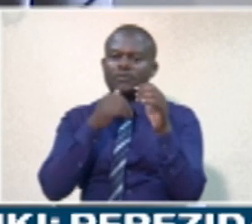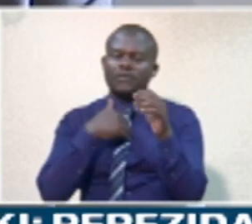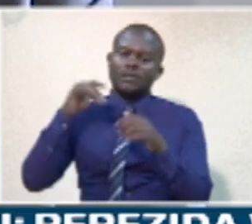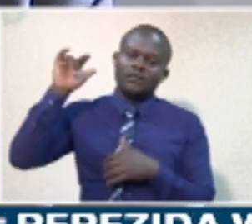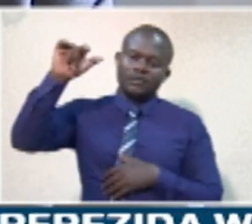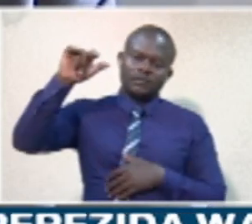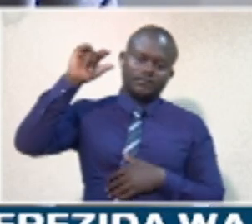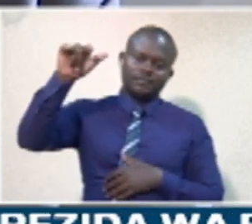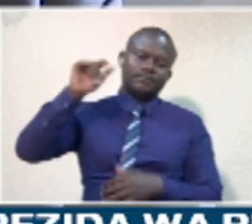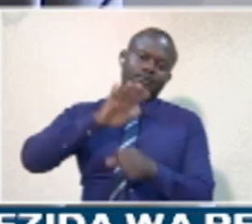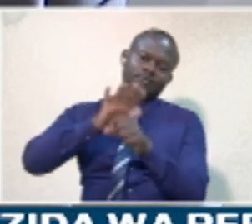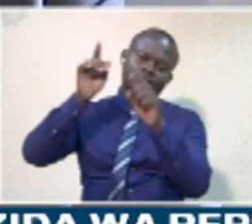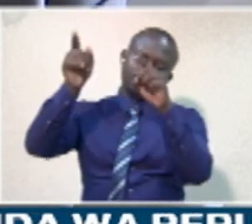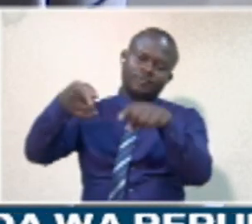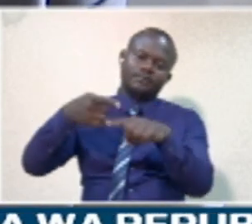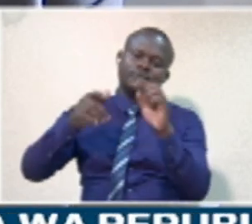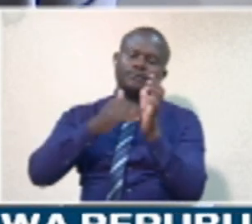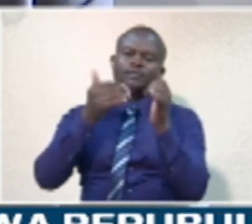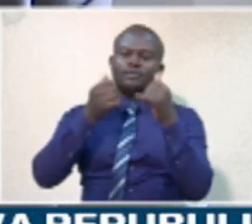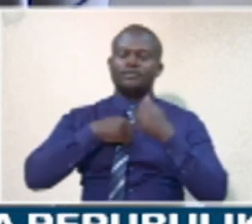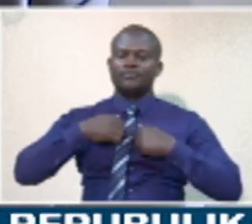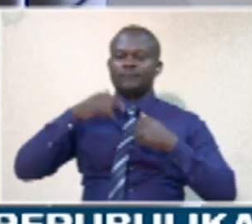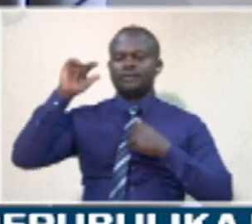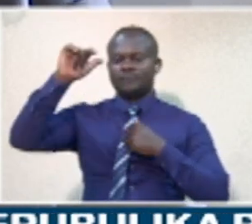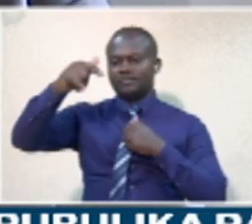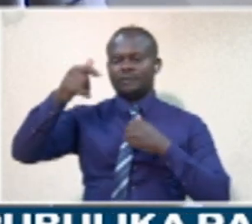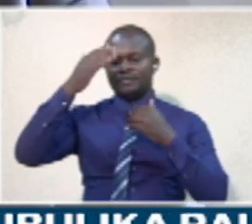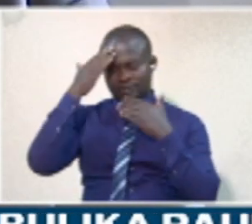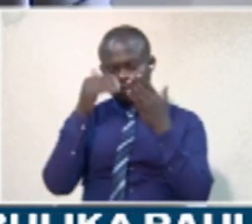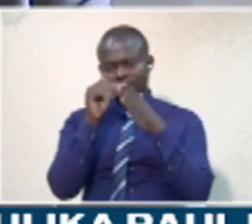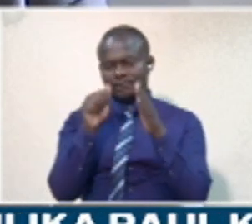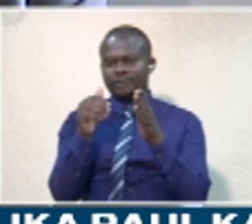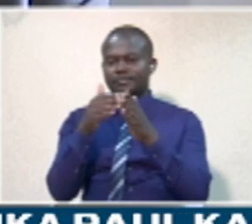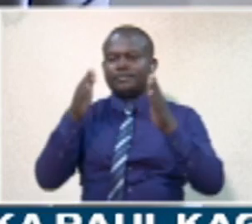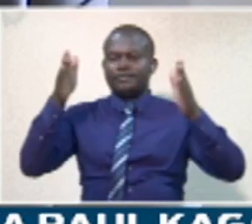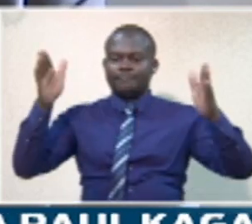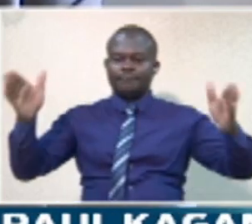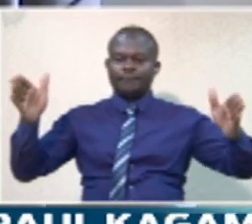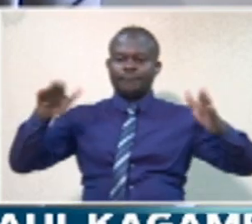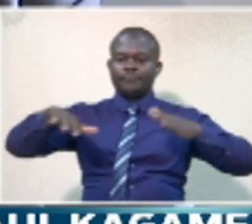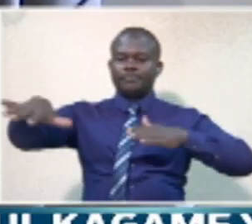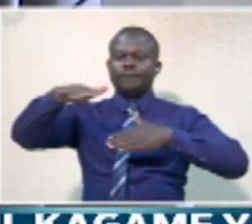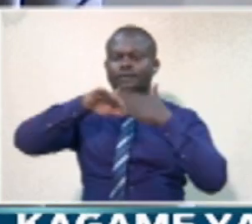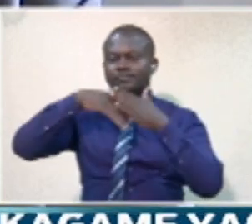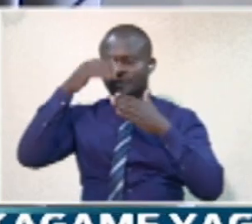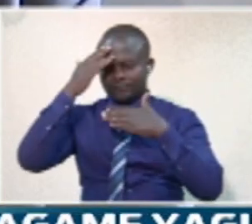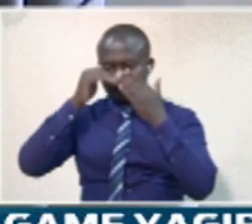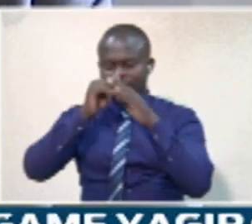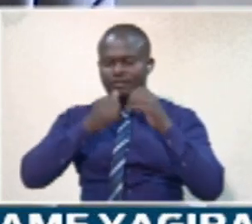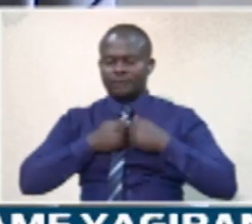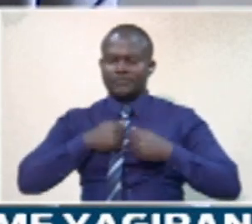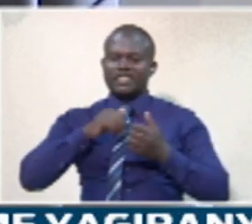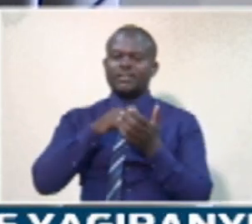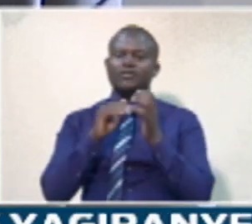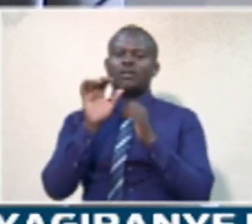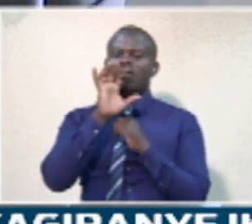indege nyinshi zijyayo angari y'u Rwanda ikaba igiye kugira ngo ifungure ayo marembo kugira ngo u Rwanda na Central